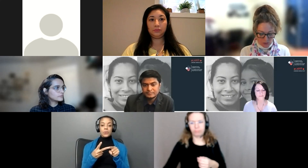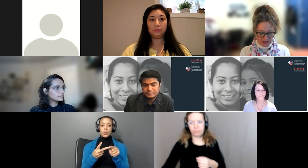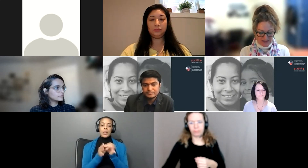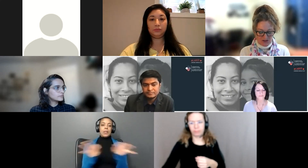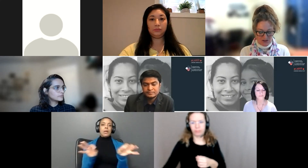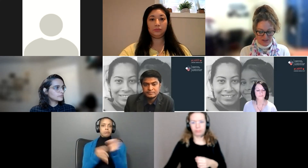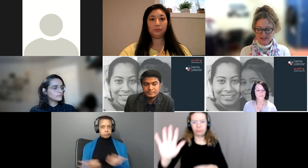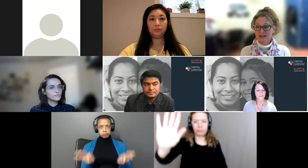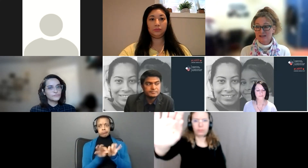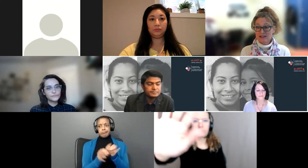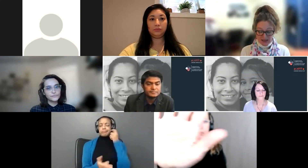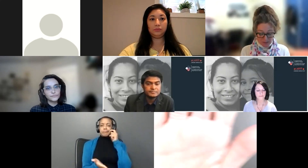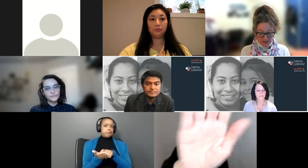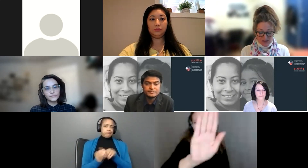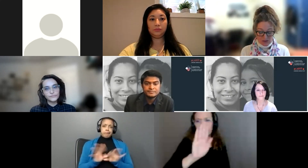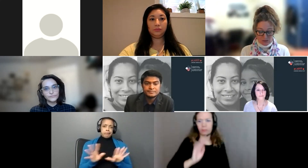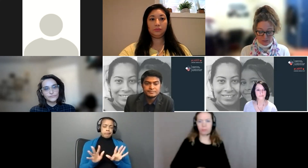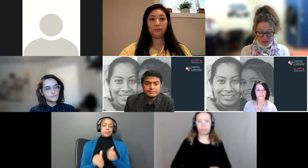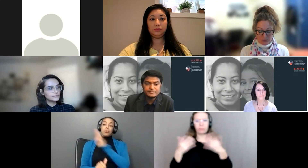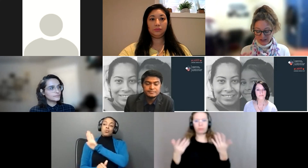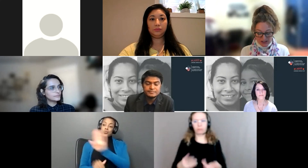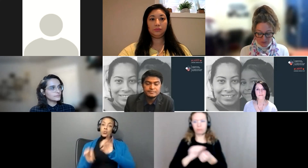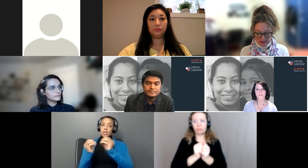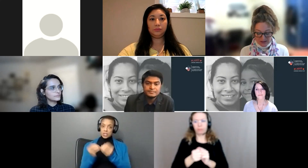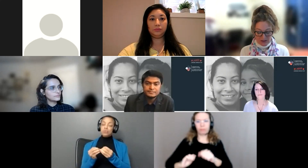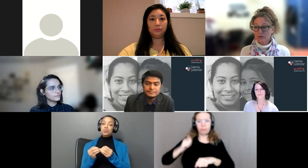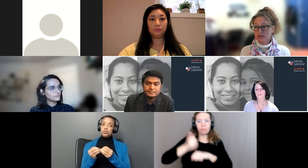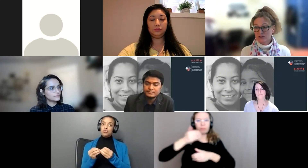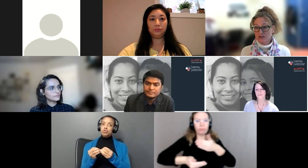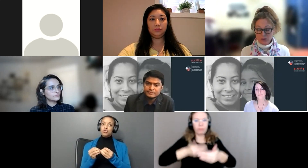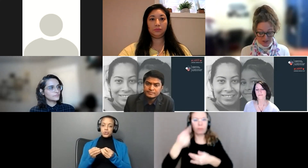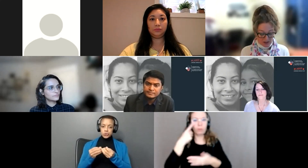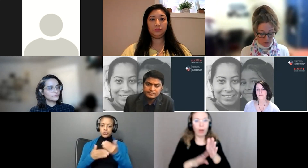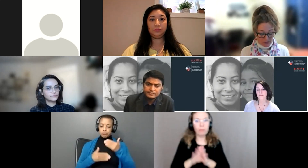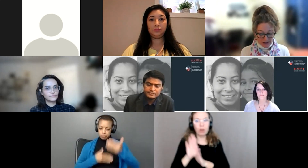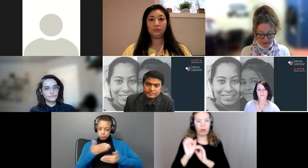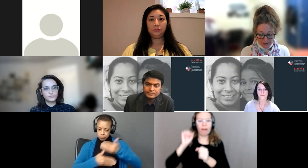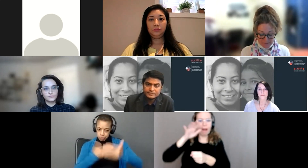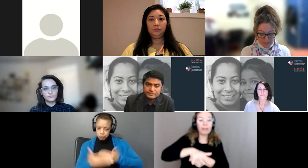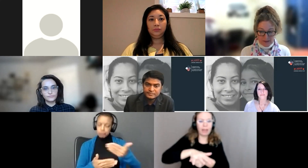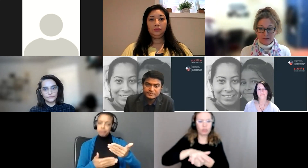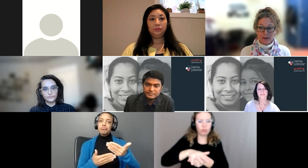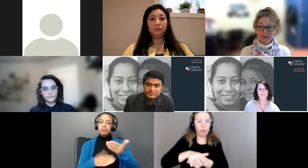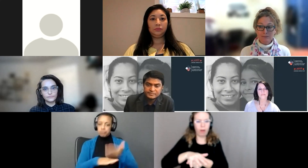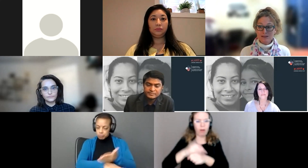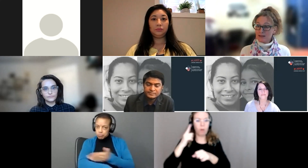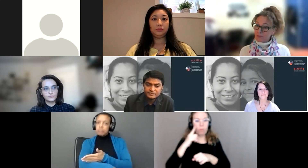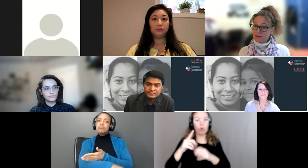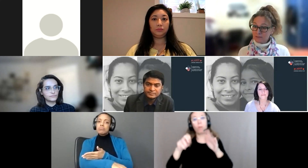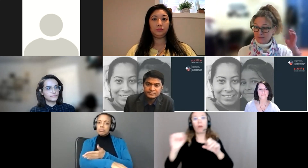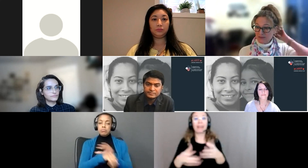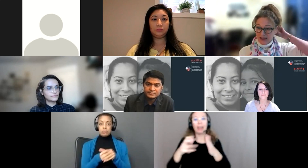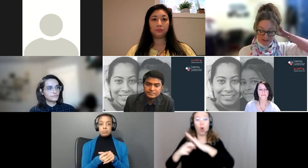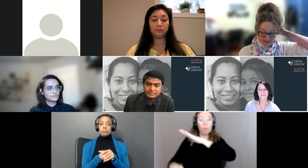et chacune de vos organisations a pris des pas pour améliorer l'engagement et de créer un pont avec les services